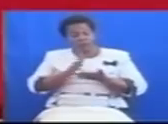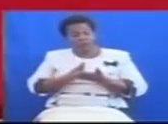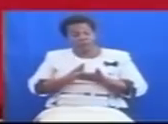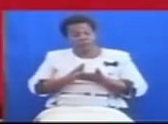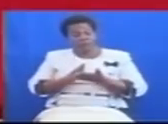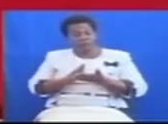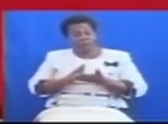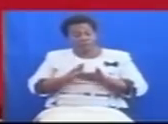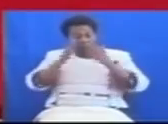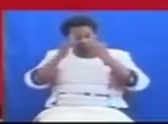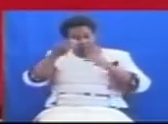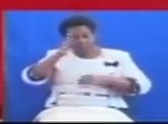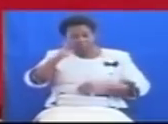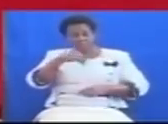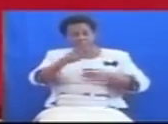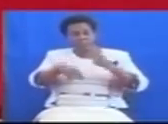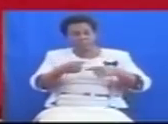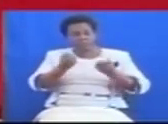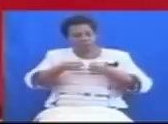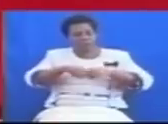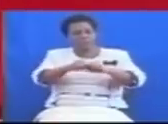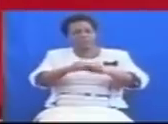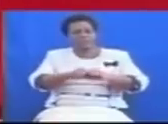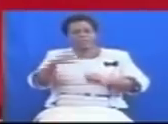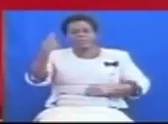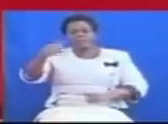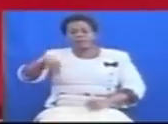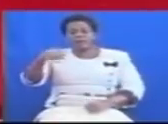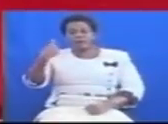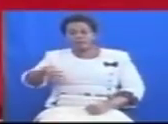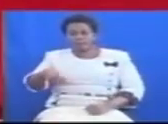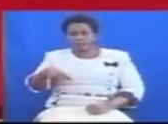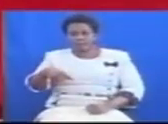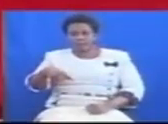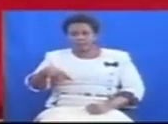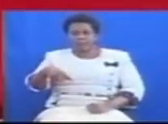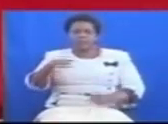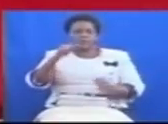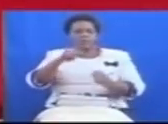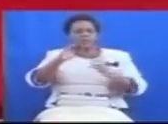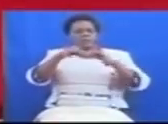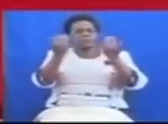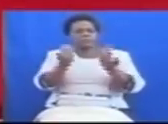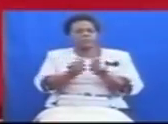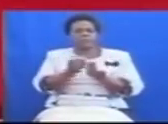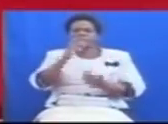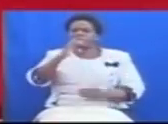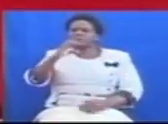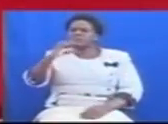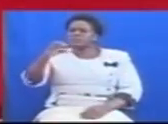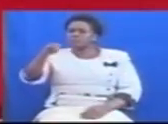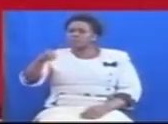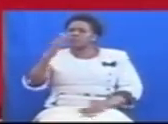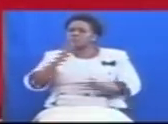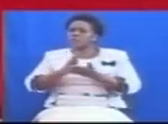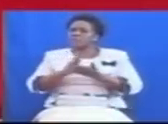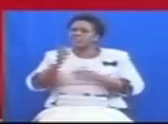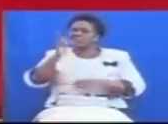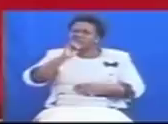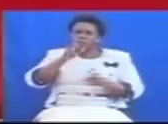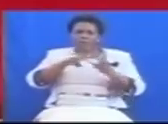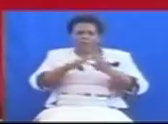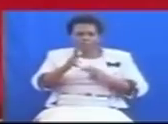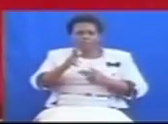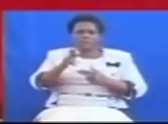ilani ya uchaguzi wa Chama cha Mapinduzi ya mwaka 2015 kwa ujenzi wa miundombinu ya kutolea huduma za afya kote nchini kwa